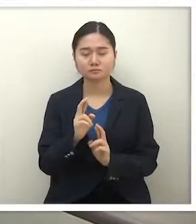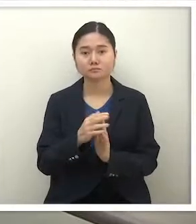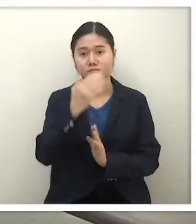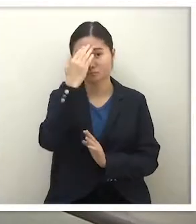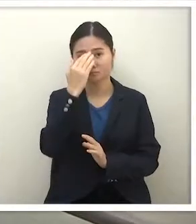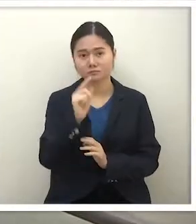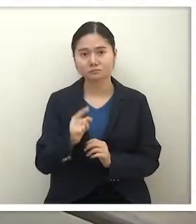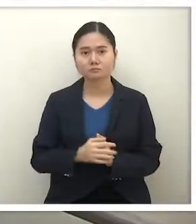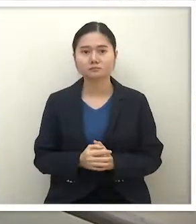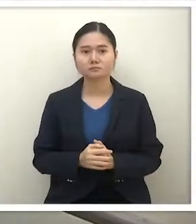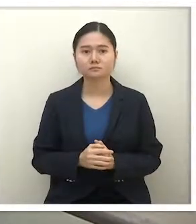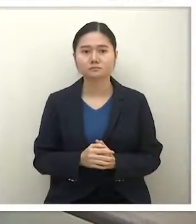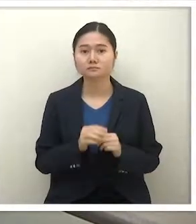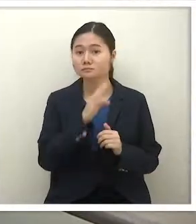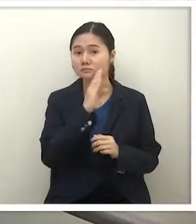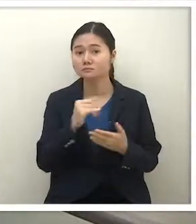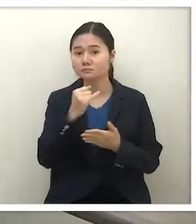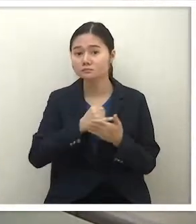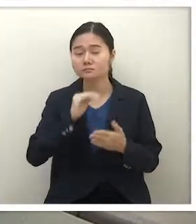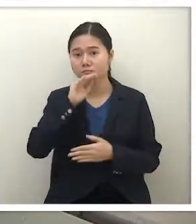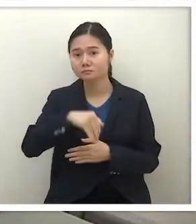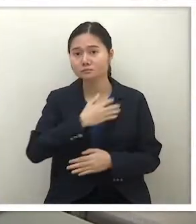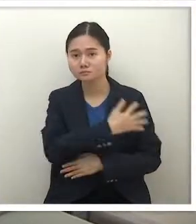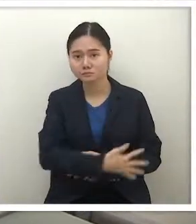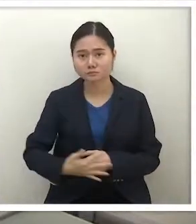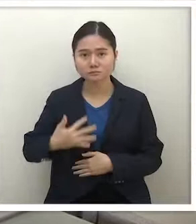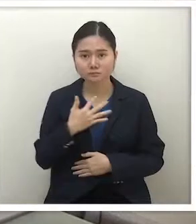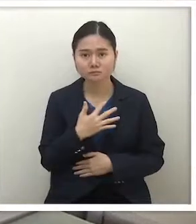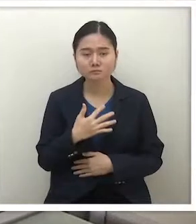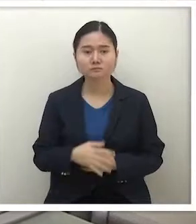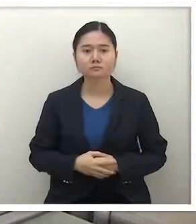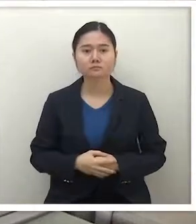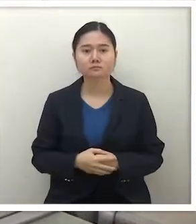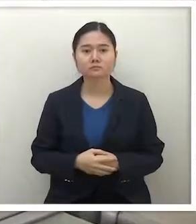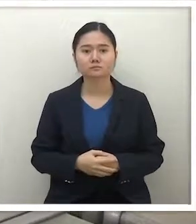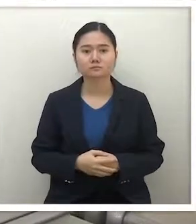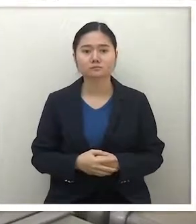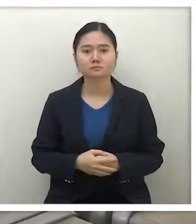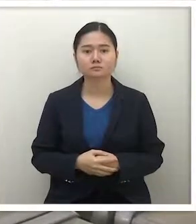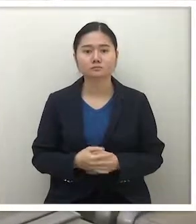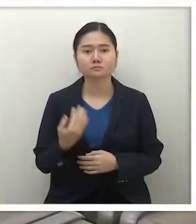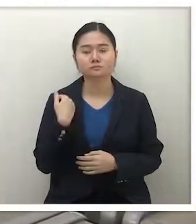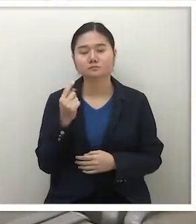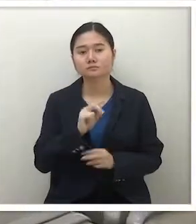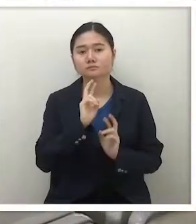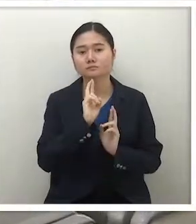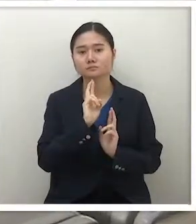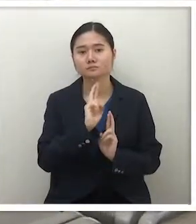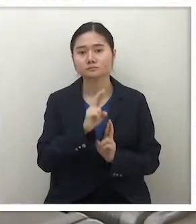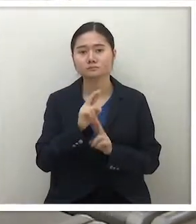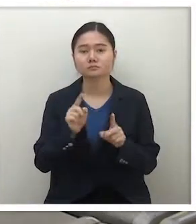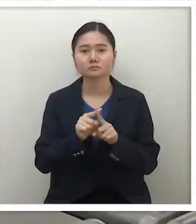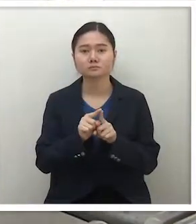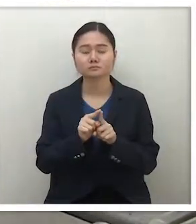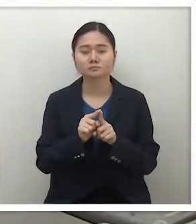ว่าอะไรครับเพราะว่าการวาดทั้งตัวเนี่ยมันจะมีส่วนบางส่วนที่จะต้องระวังให้ไม่ให้มันข